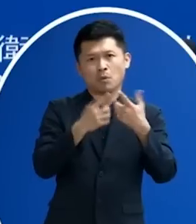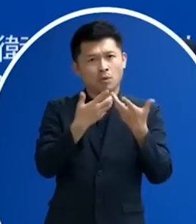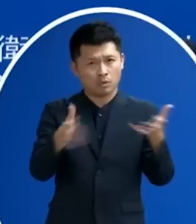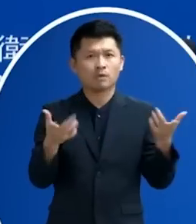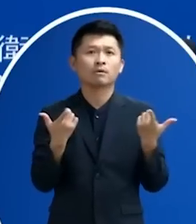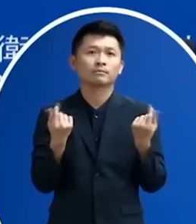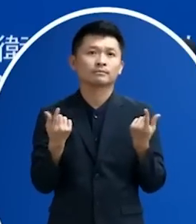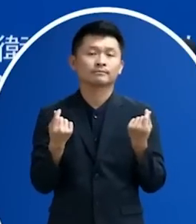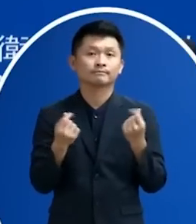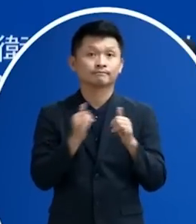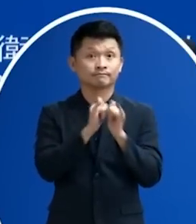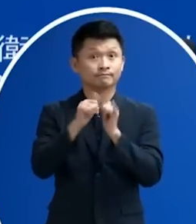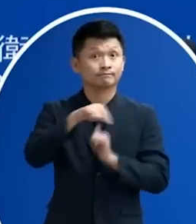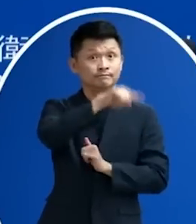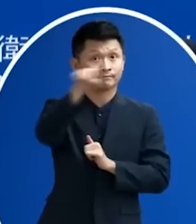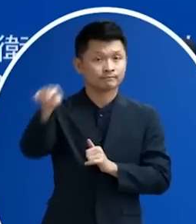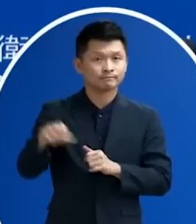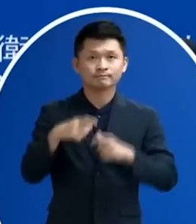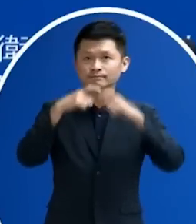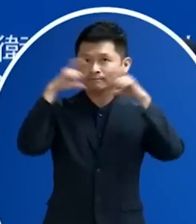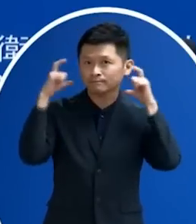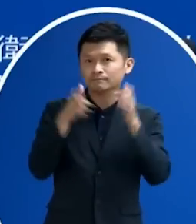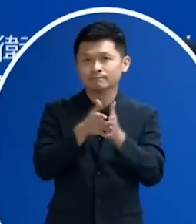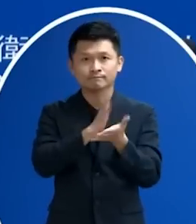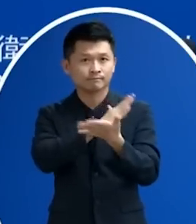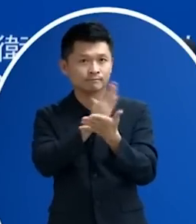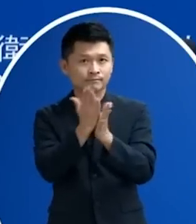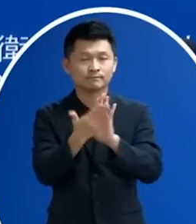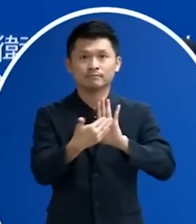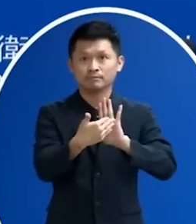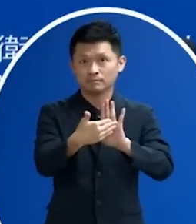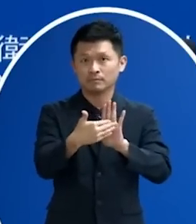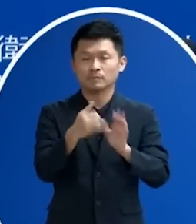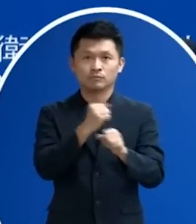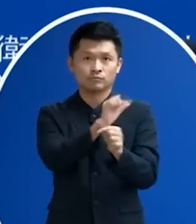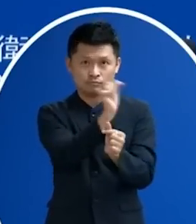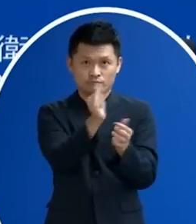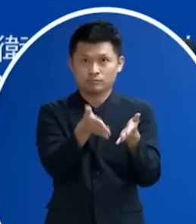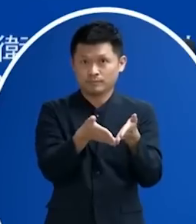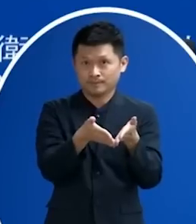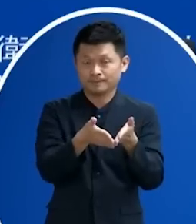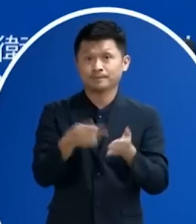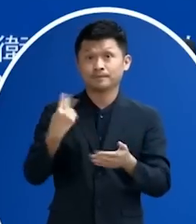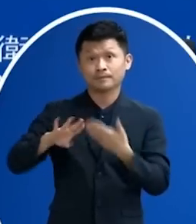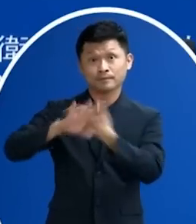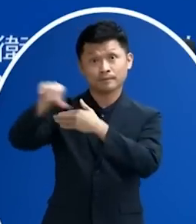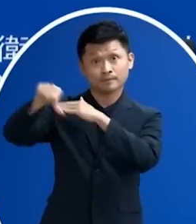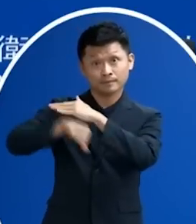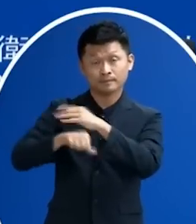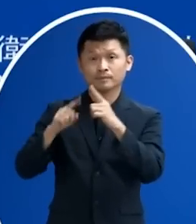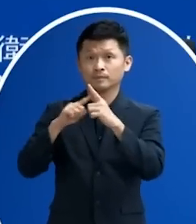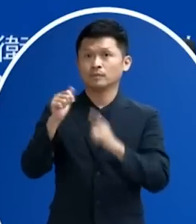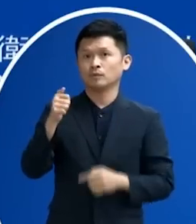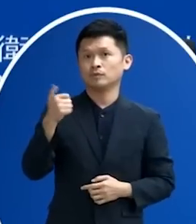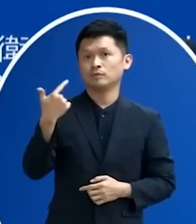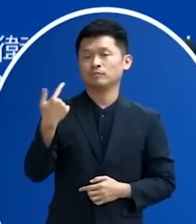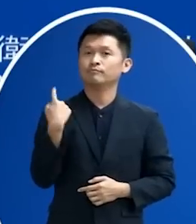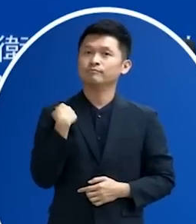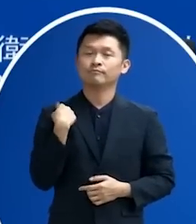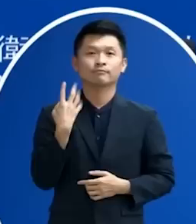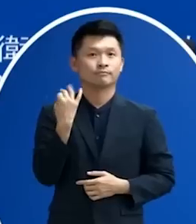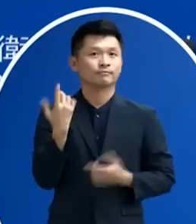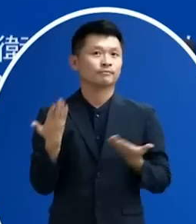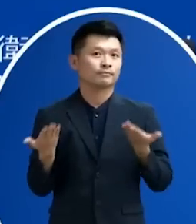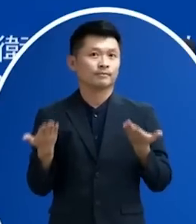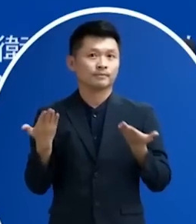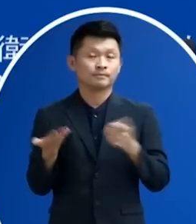少。啊，民众这些的防护措施还是不可以轻忽。另外，境外移入的病例有56位，跟昨天的差不多。